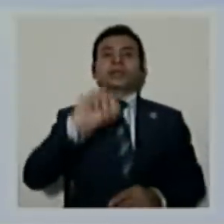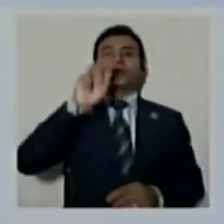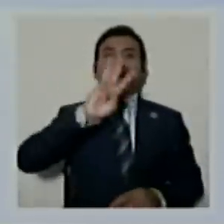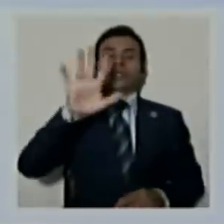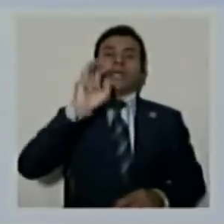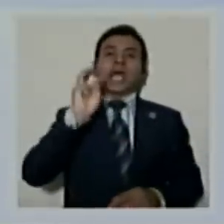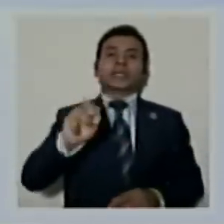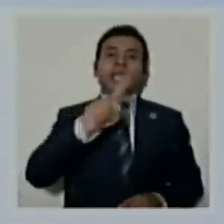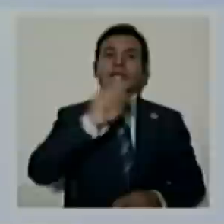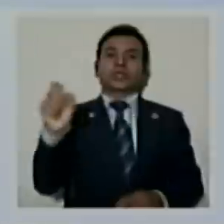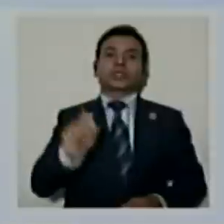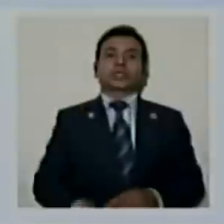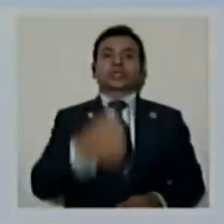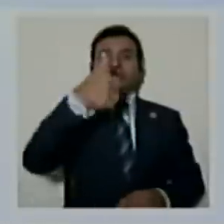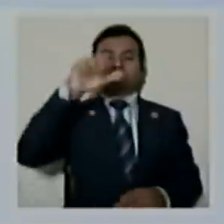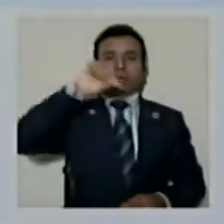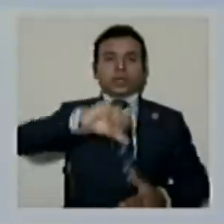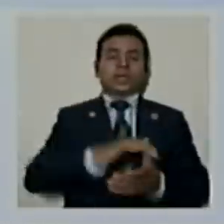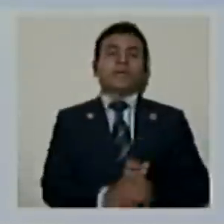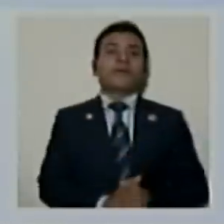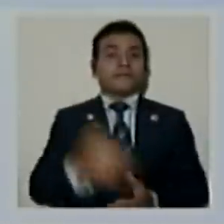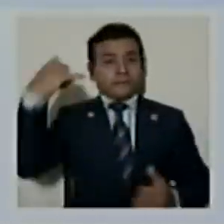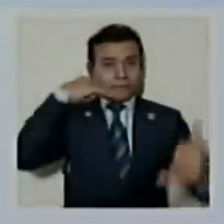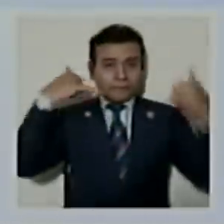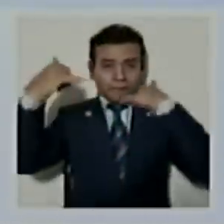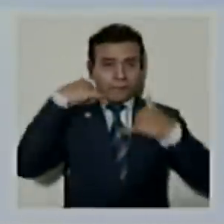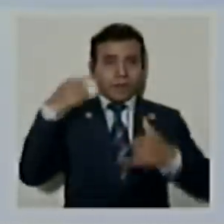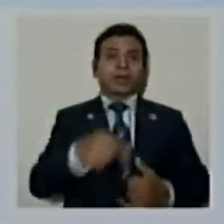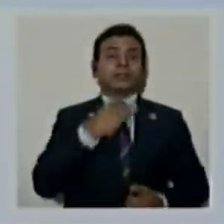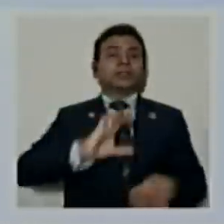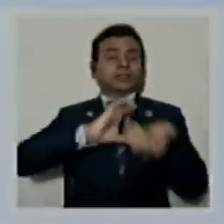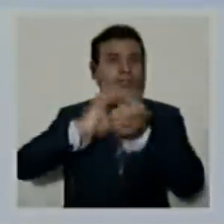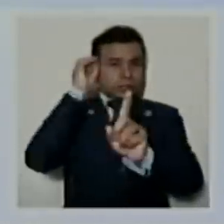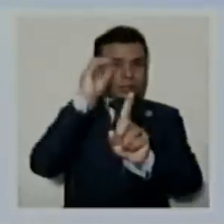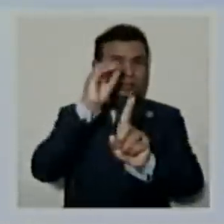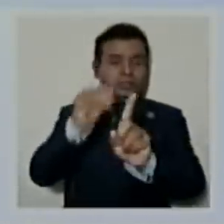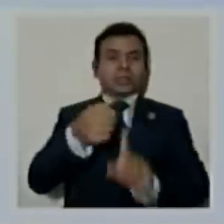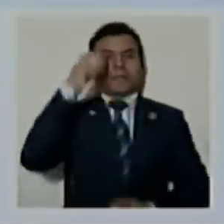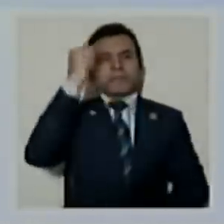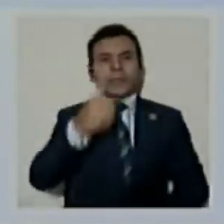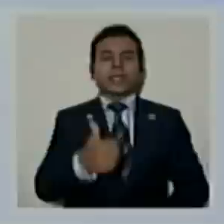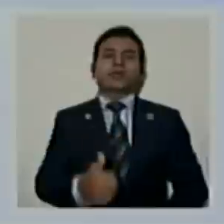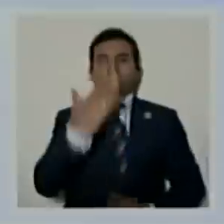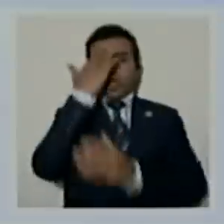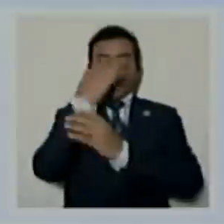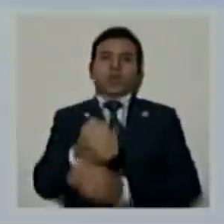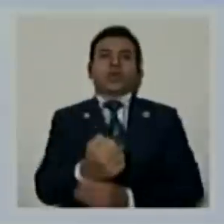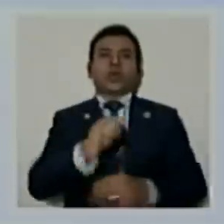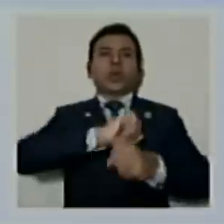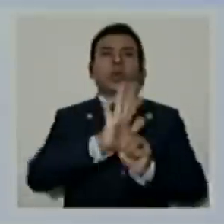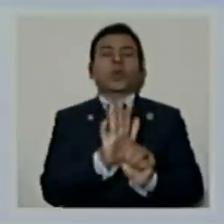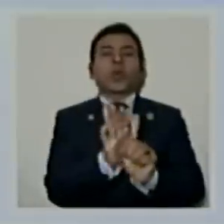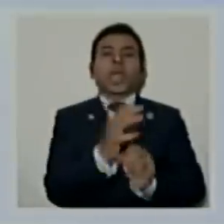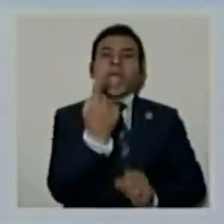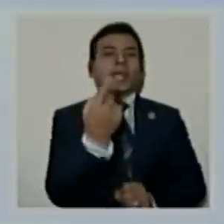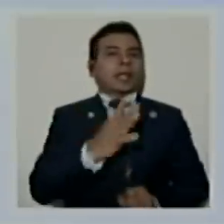স্বাস্থ্য পরামর্শের জন্য হটলাইনে ফোন কল এসেছে 24 ঘন্টায় 1,35,169টি এবং এই ফোন